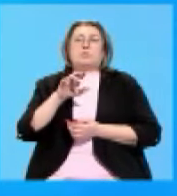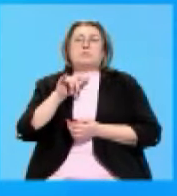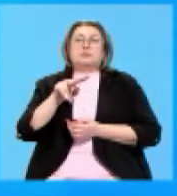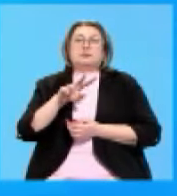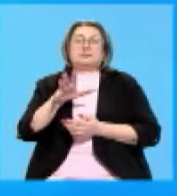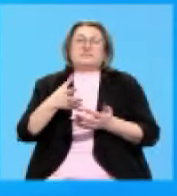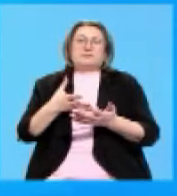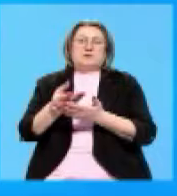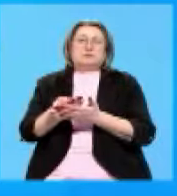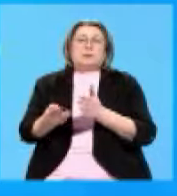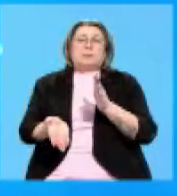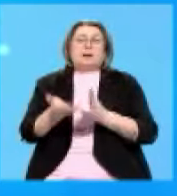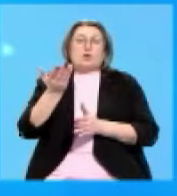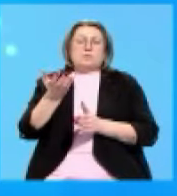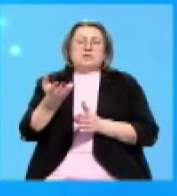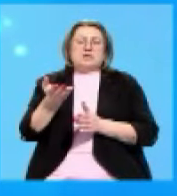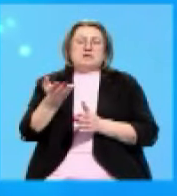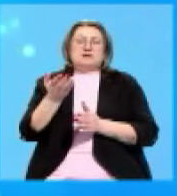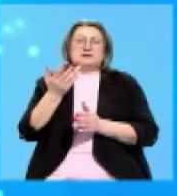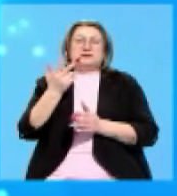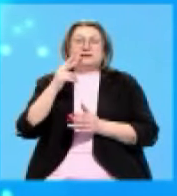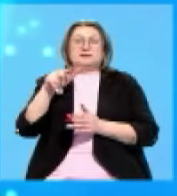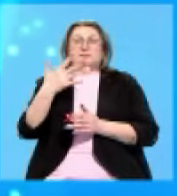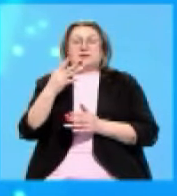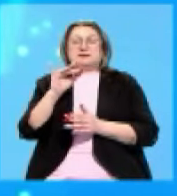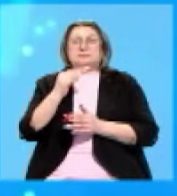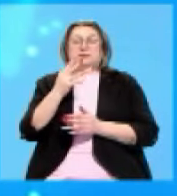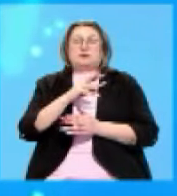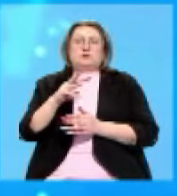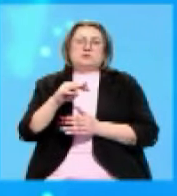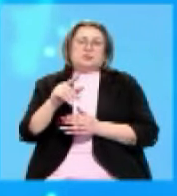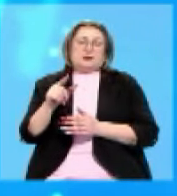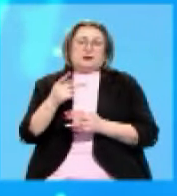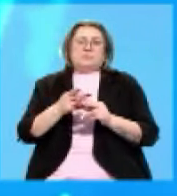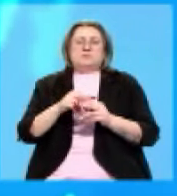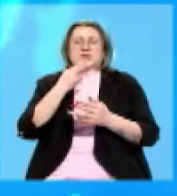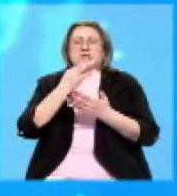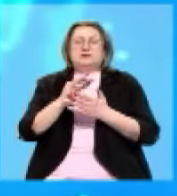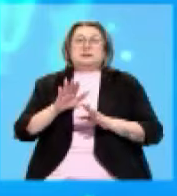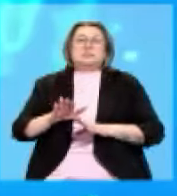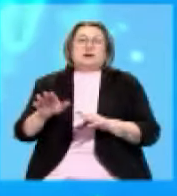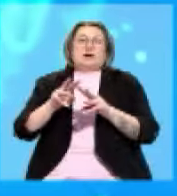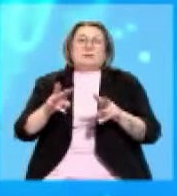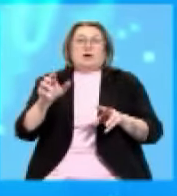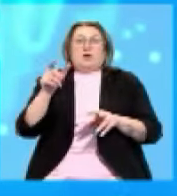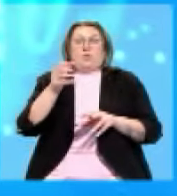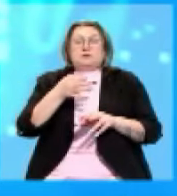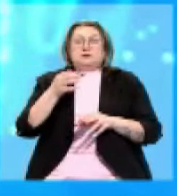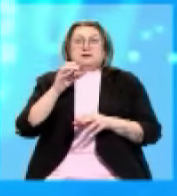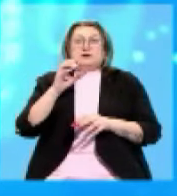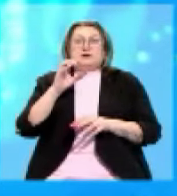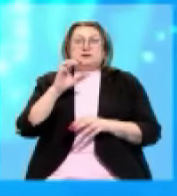3,5 және 5 миллион тенге көлемінде көтерме ақы төленеді. Бұл туралы облыс әкімінің орынбасары Ерлан Спанов баяндап